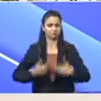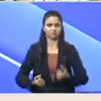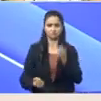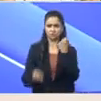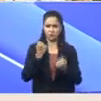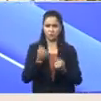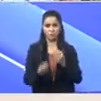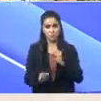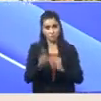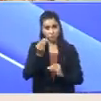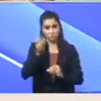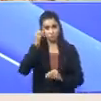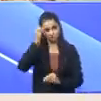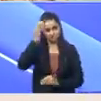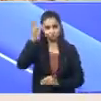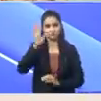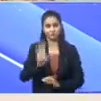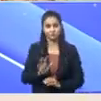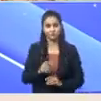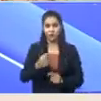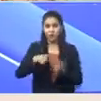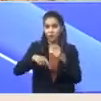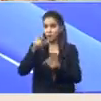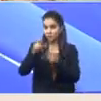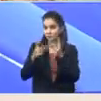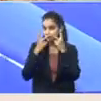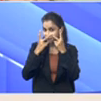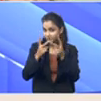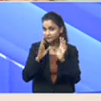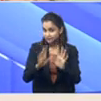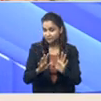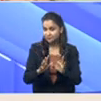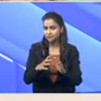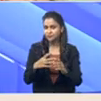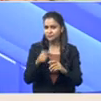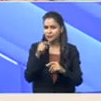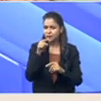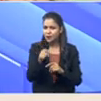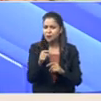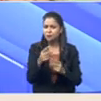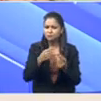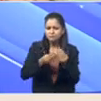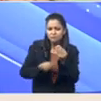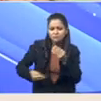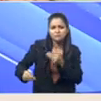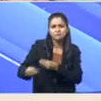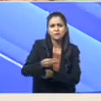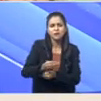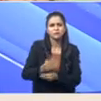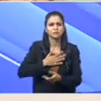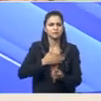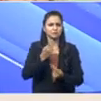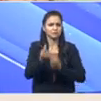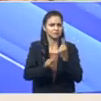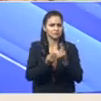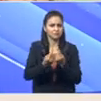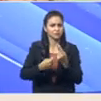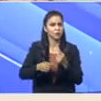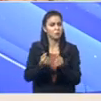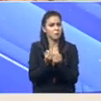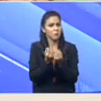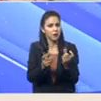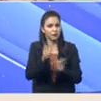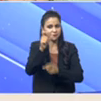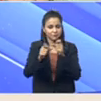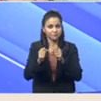ज्यादा जागरूक हो रहे हैं। आप भी देख रहे होंगे कि आपके आसपास के पार्कों में लोगों की